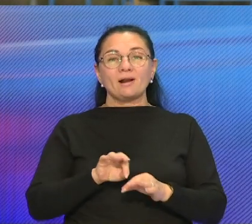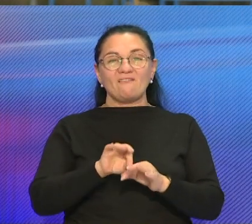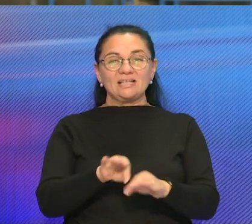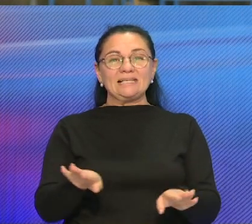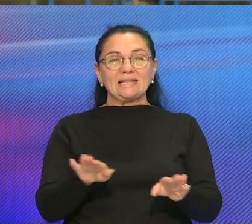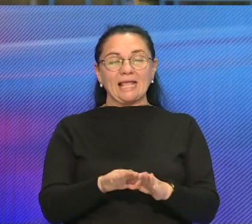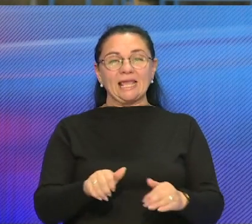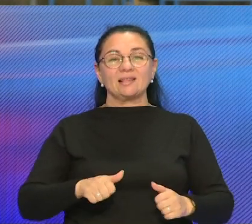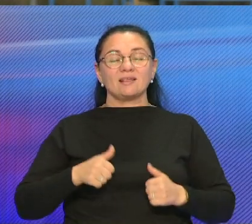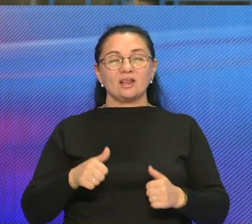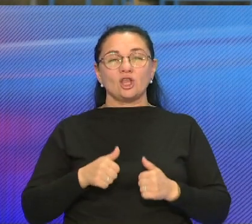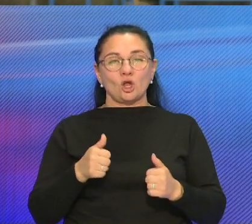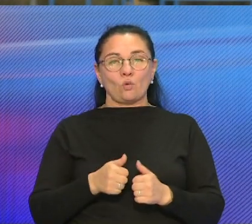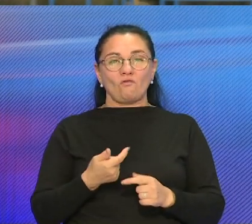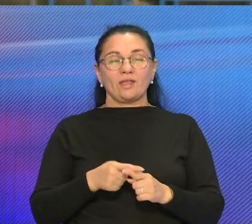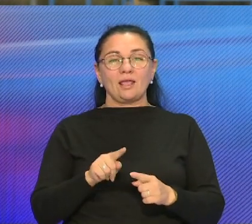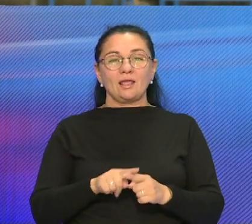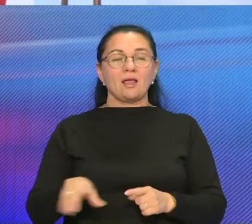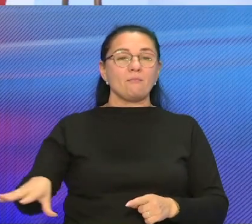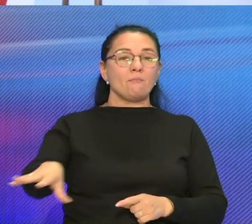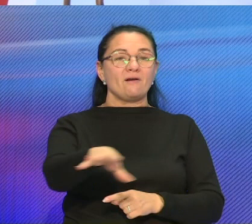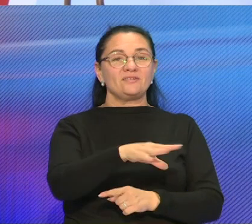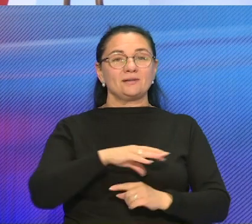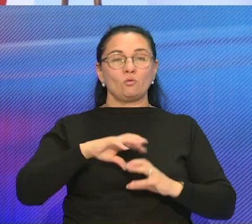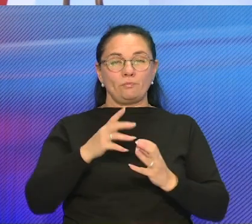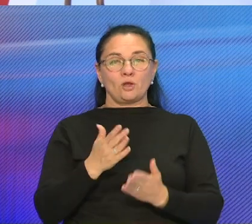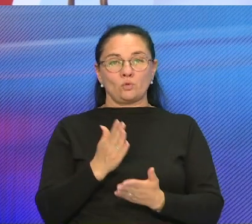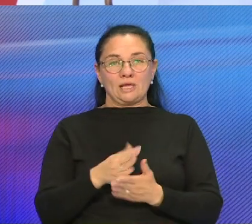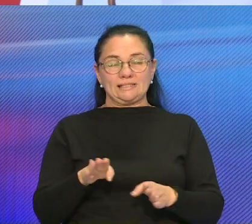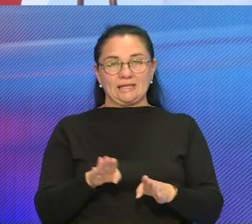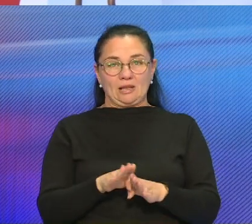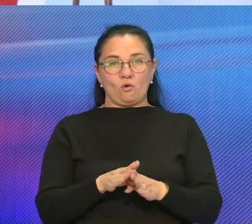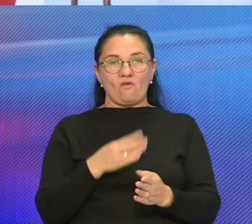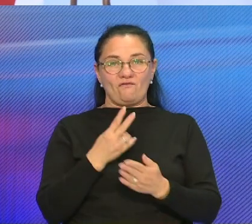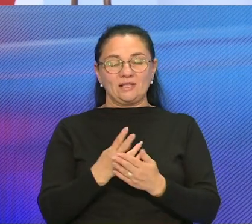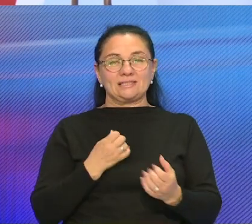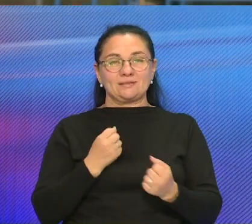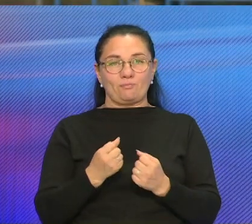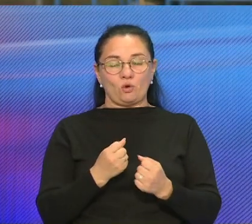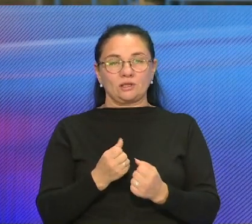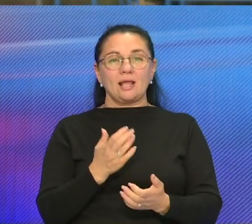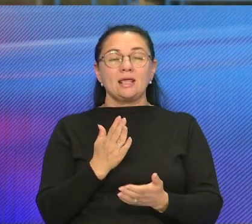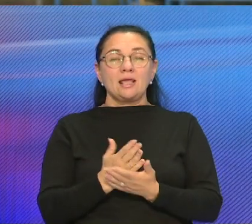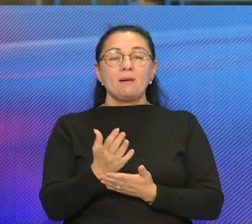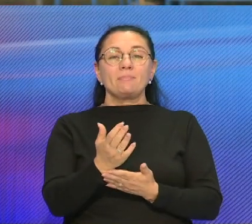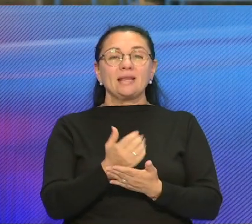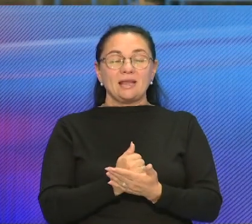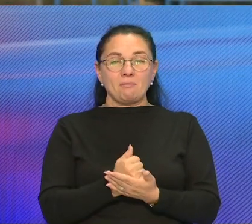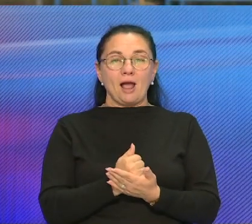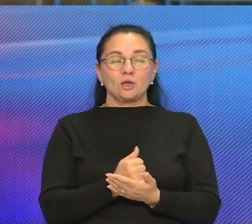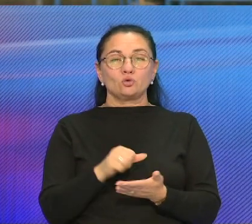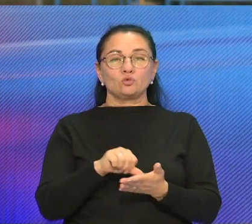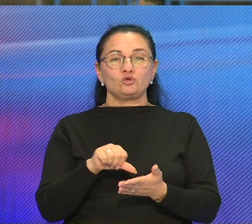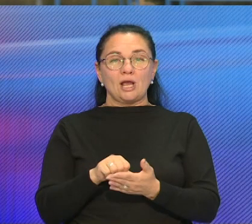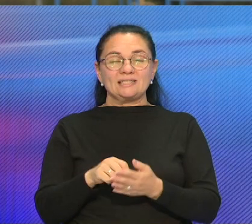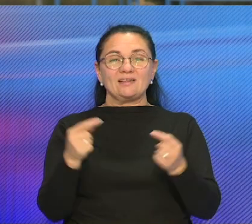А сам вид спорта культивируется по всему миру. Ребята, занимающиеся по программе Special Olympics, они принимают участие в